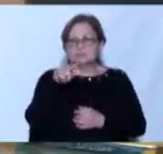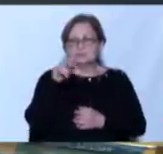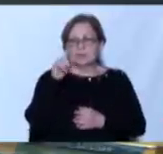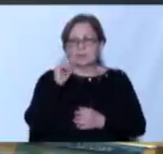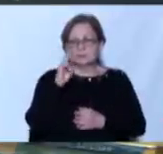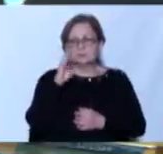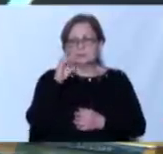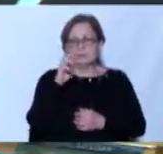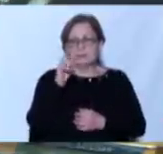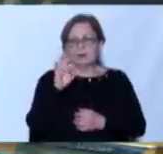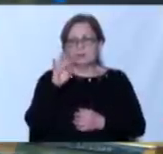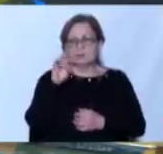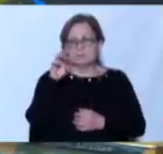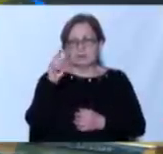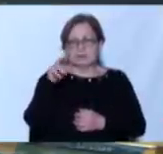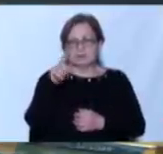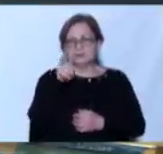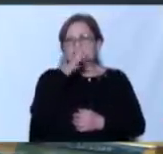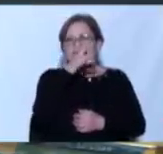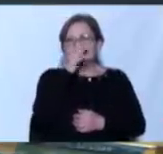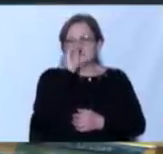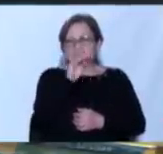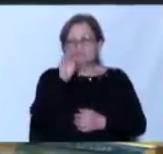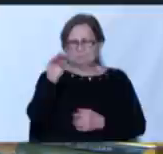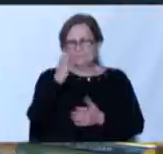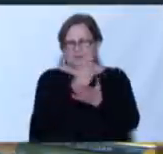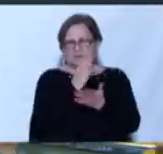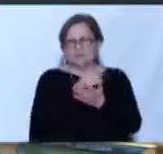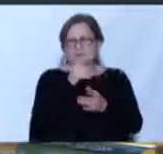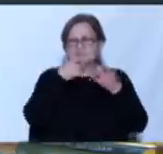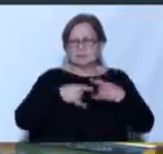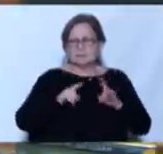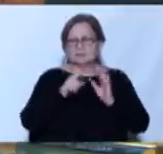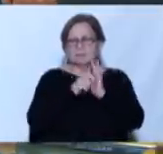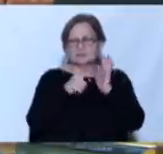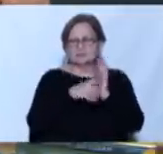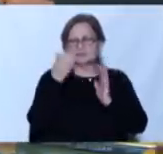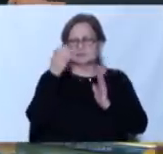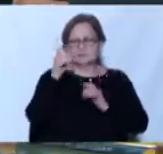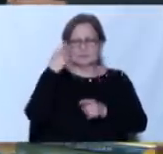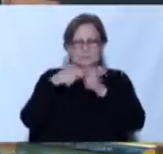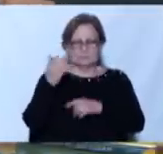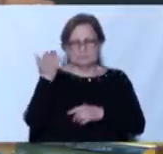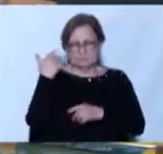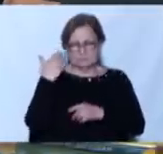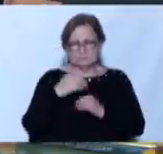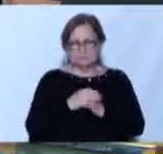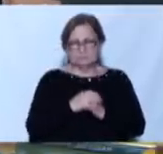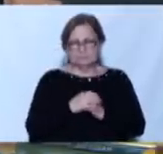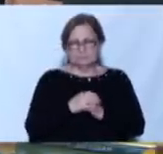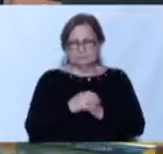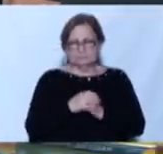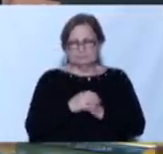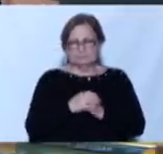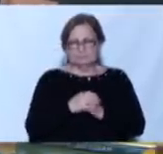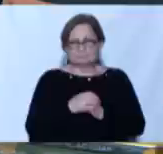მეწლები მიგითითეთ მის გამო, რომ ეს არის მე-17 საუკუნეში დაიბადა ჩვენ სულხან-საბა ორბელიანი